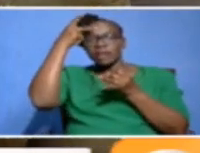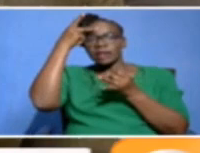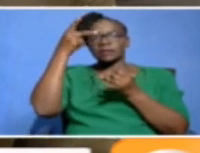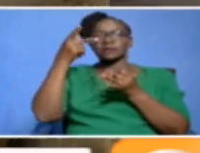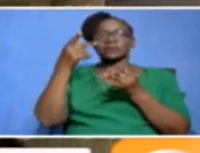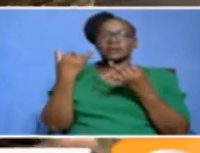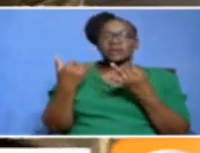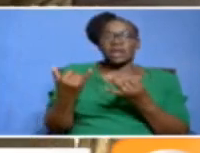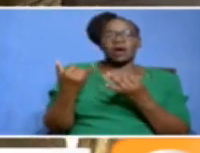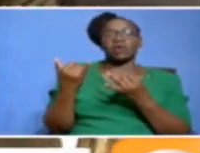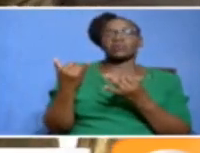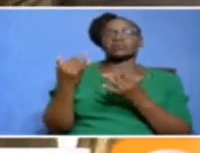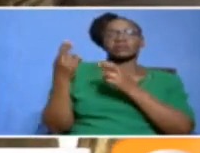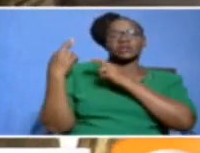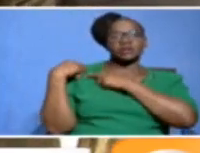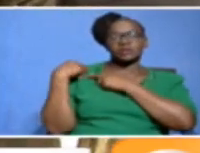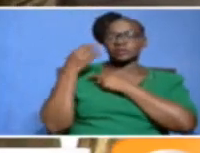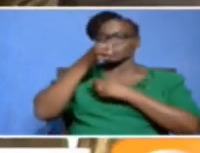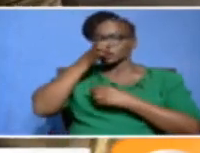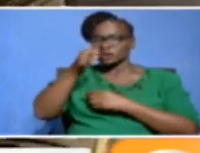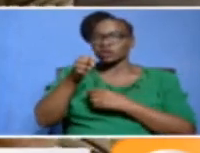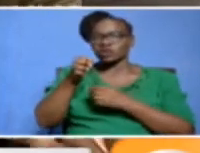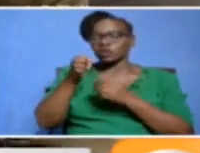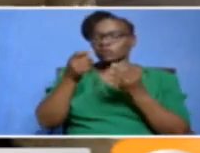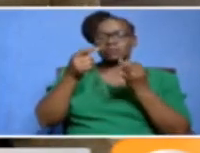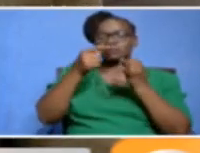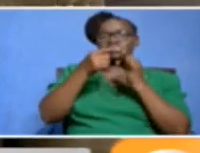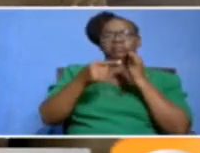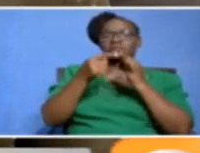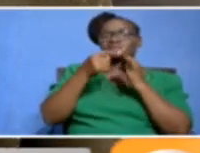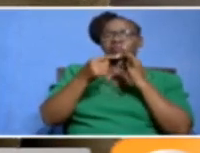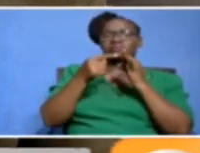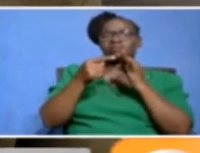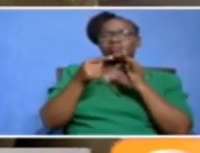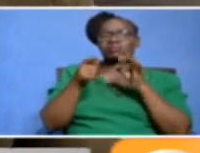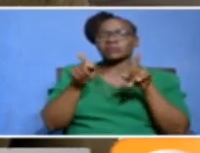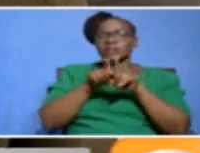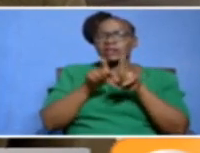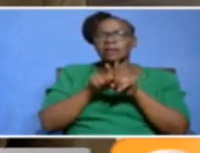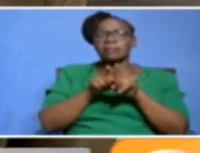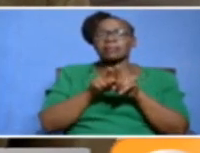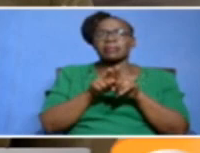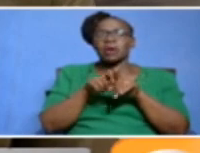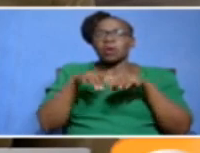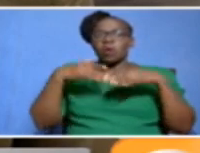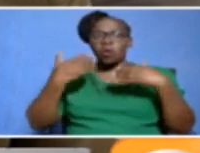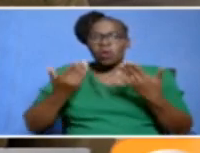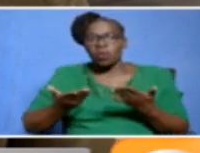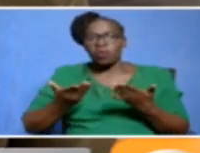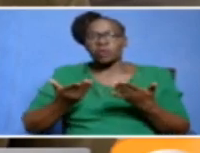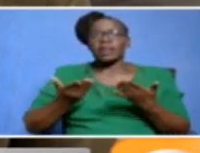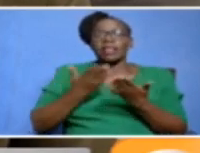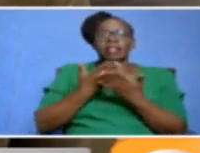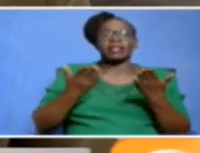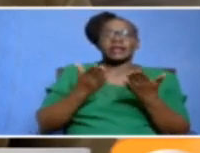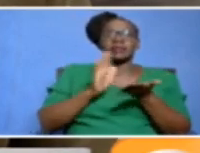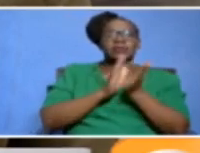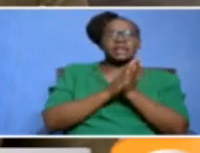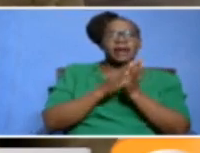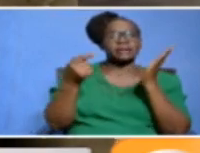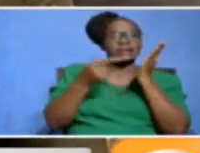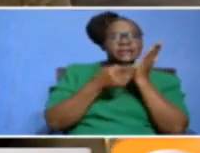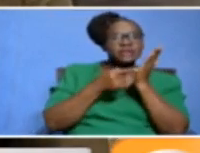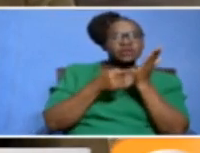usasa unaokuja kweli tumeletewa tumerahisishwa mawasiliano mambo, lakini pia vile vitu ambavyo vimekuja kuboresha maisha vimetufanya